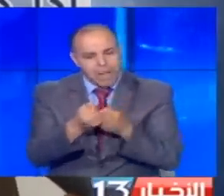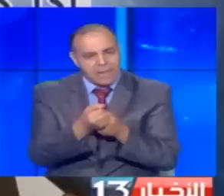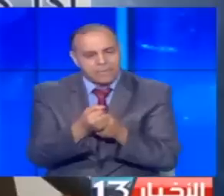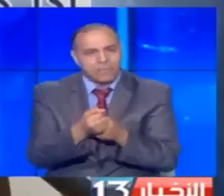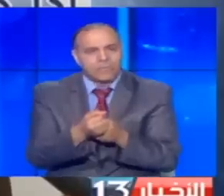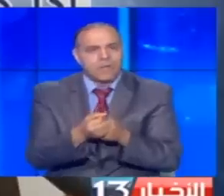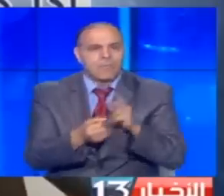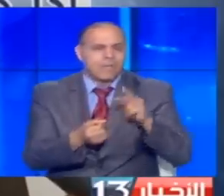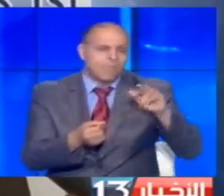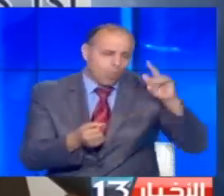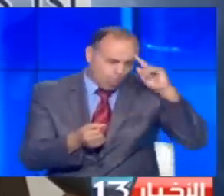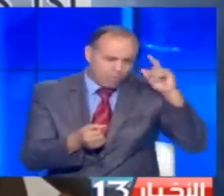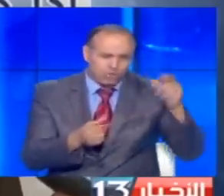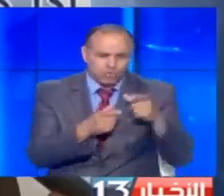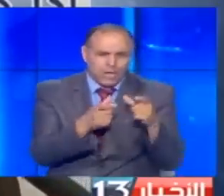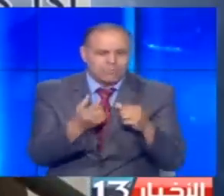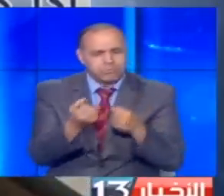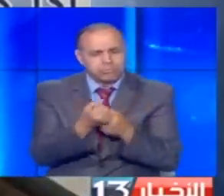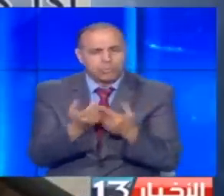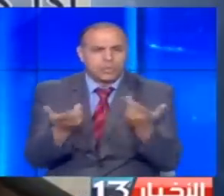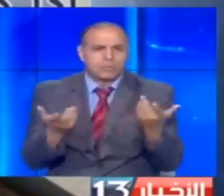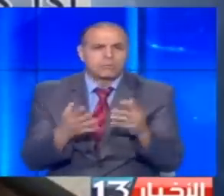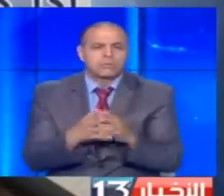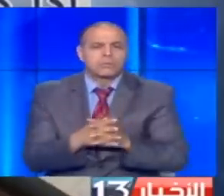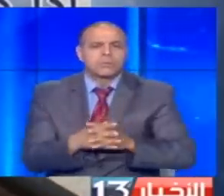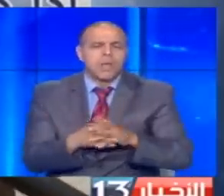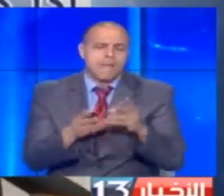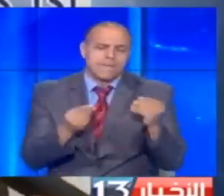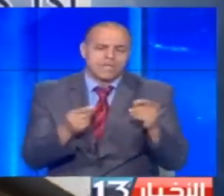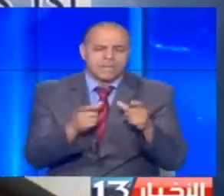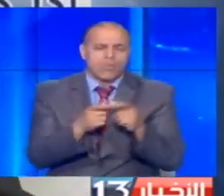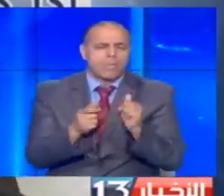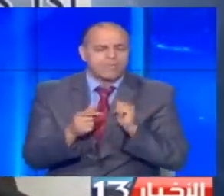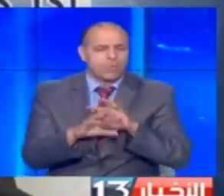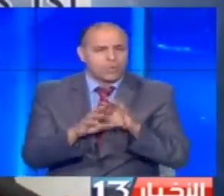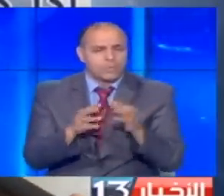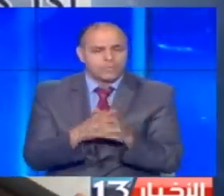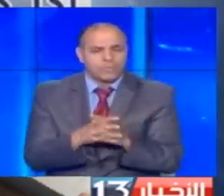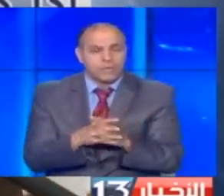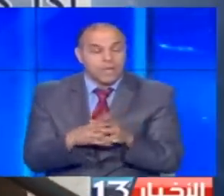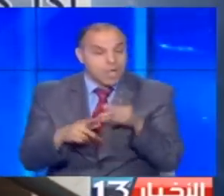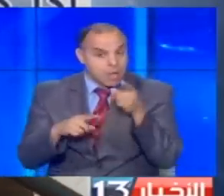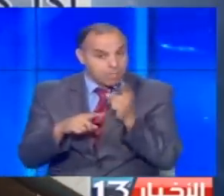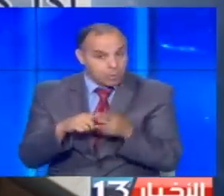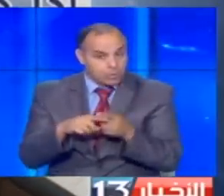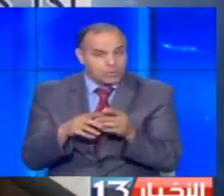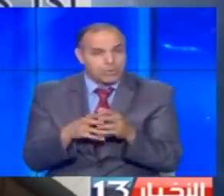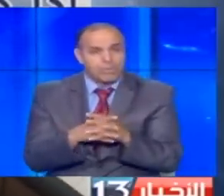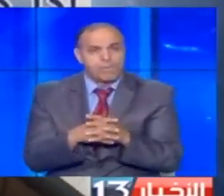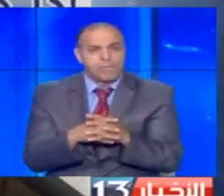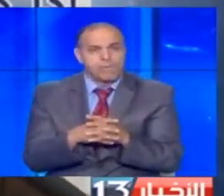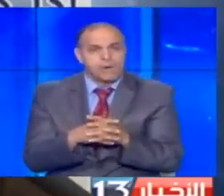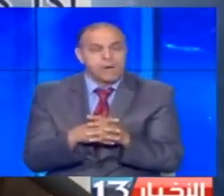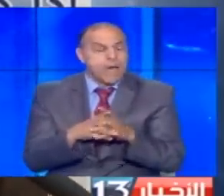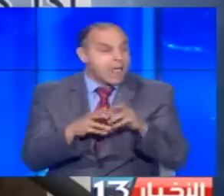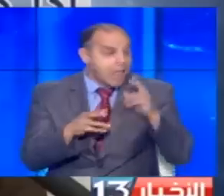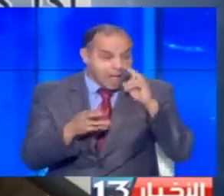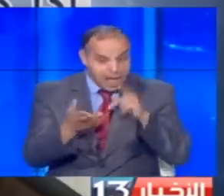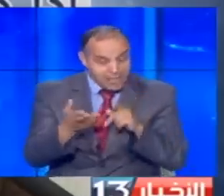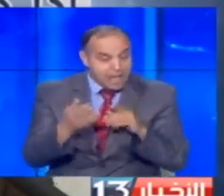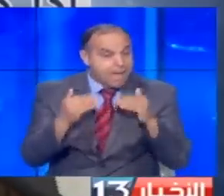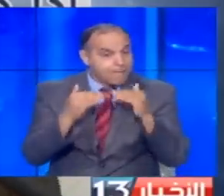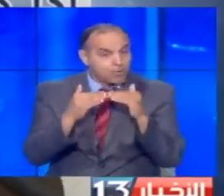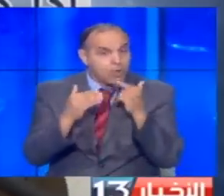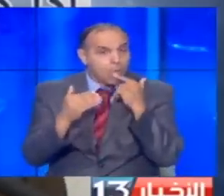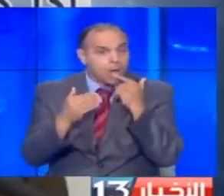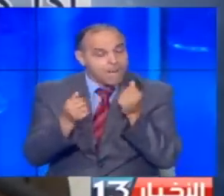بيان خاص الى اخره واذا اضافه الى الان المراجع على مستوى